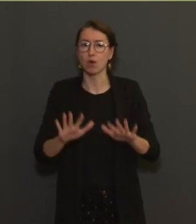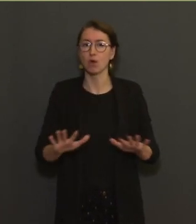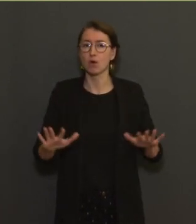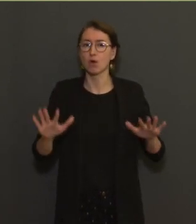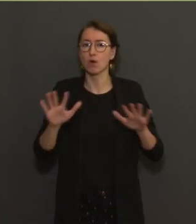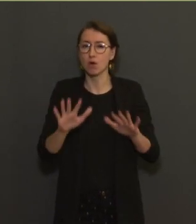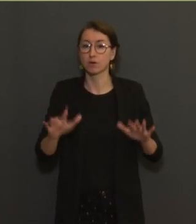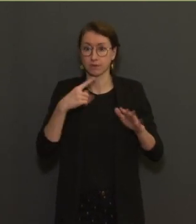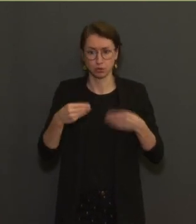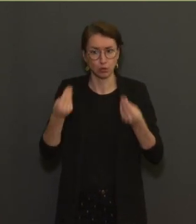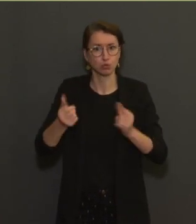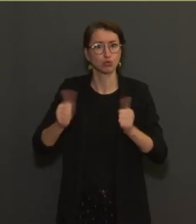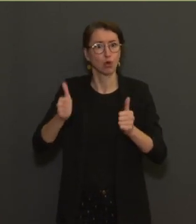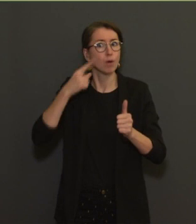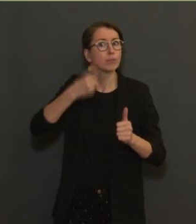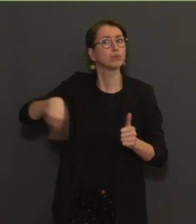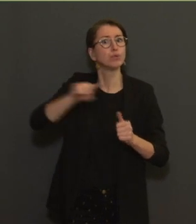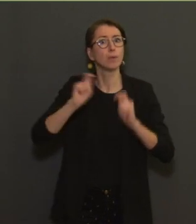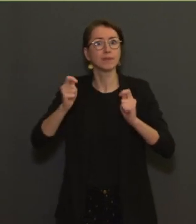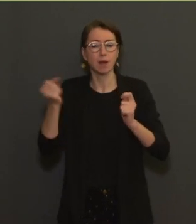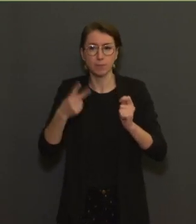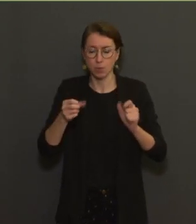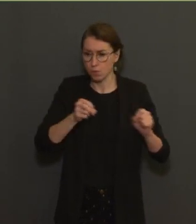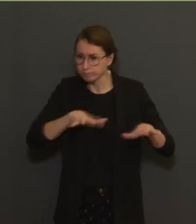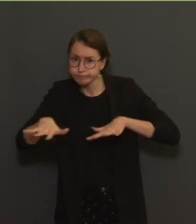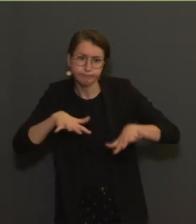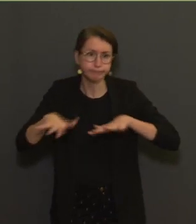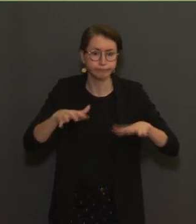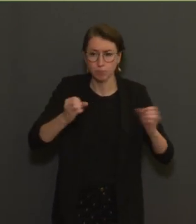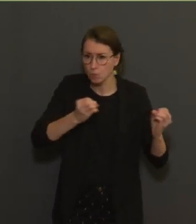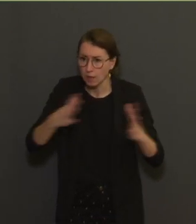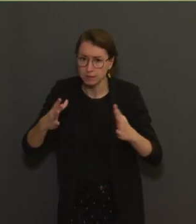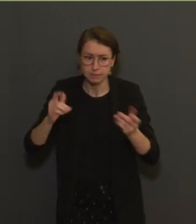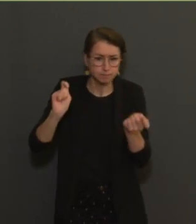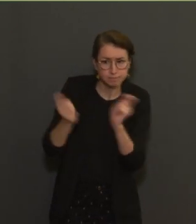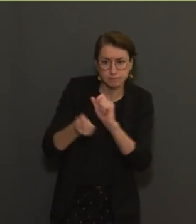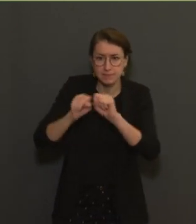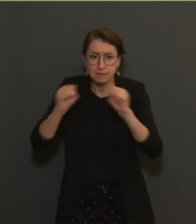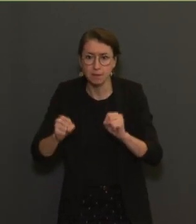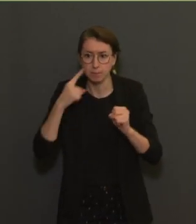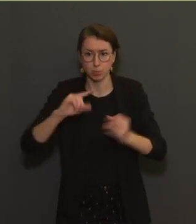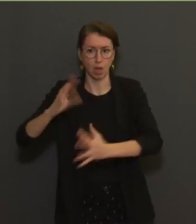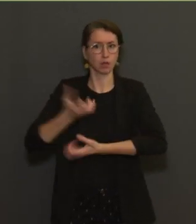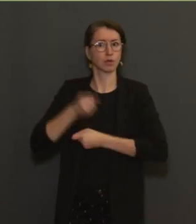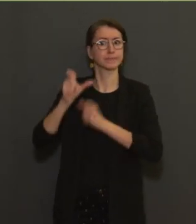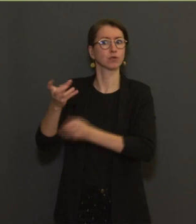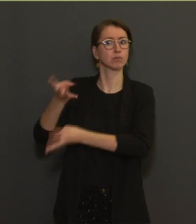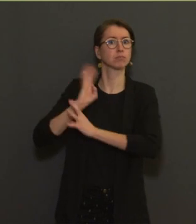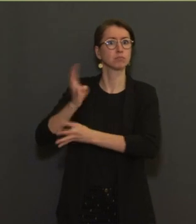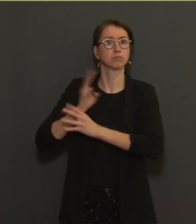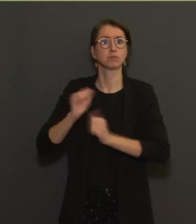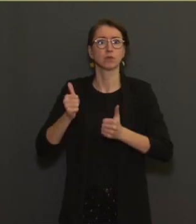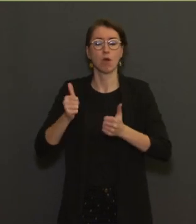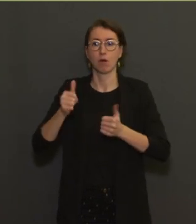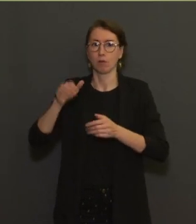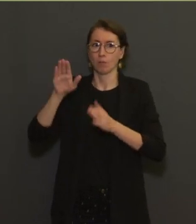davantage afin de gérer le flux de patients, qui est bien sûr tout à fait encore présent et la pression sur les hôpitaux reste